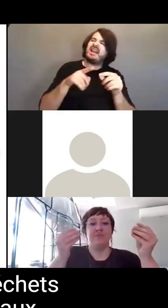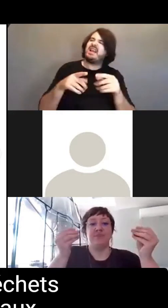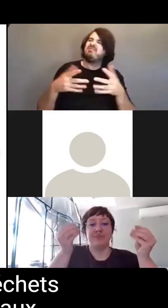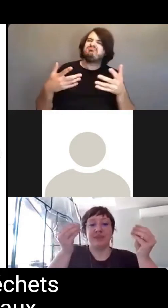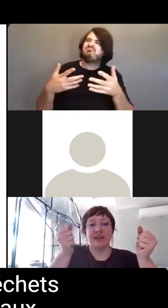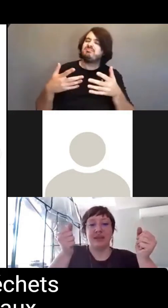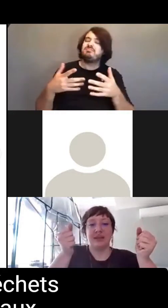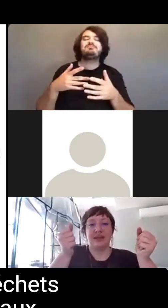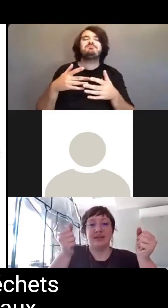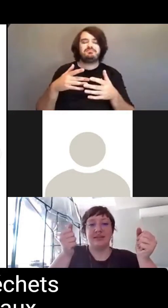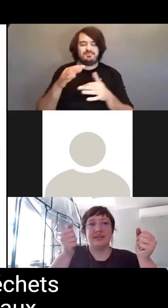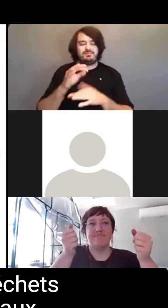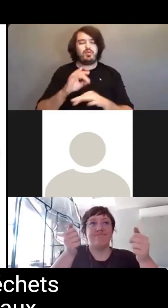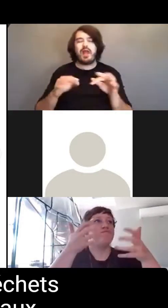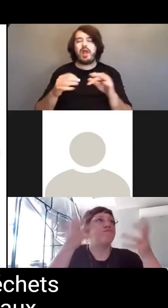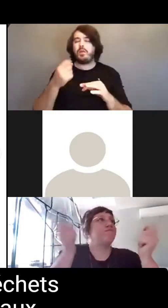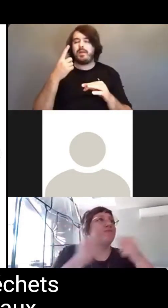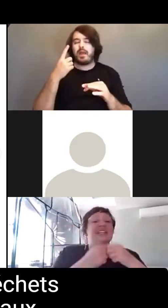des